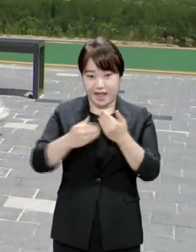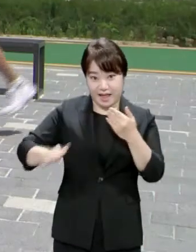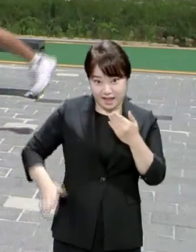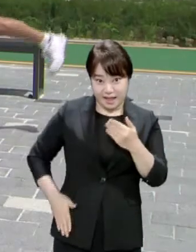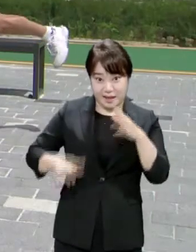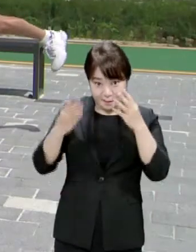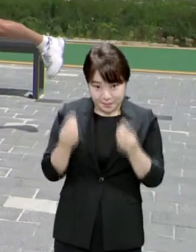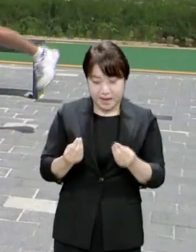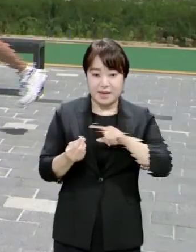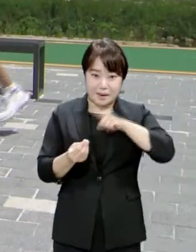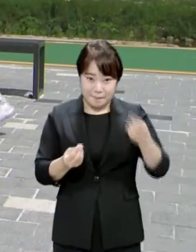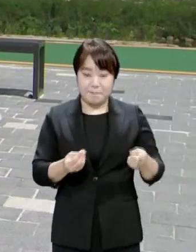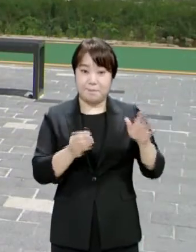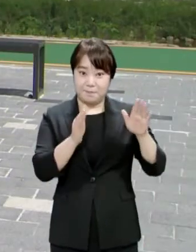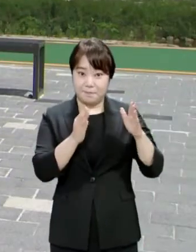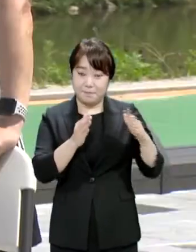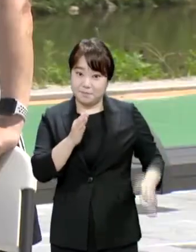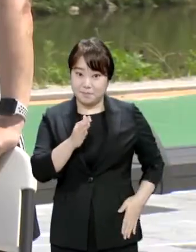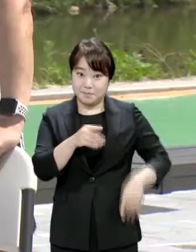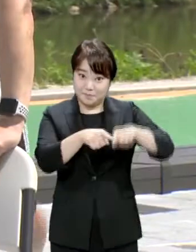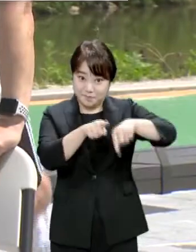자, 우리 엉덩이에 자극 느끼시면서